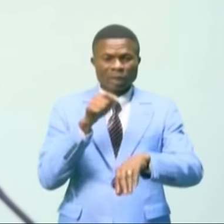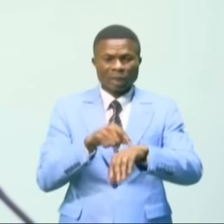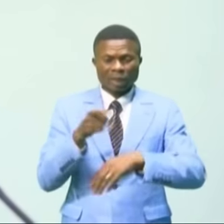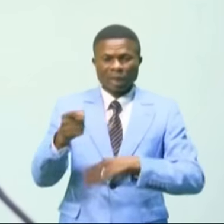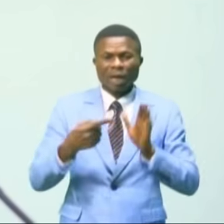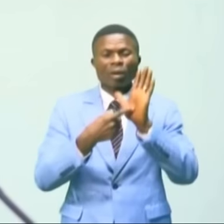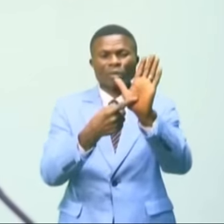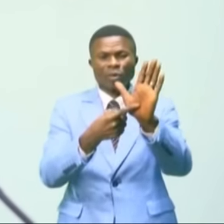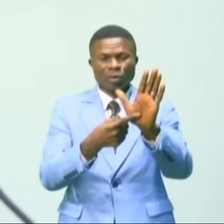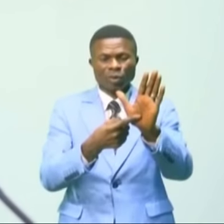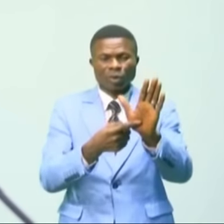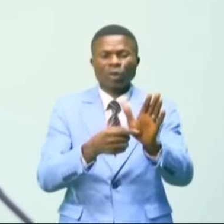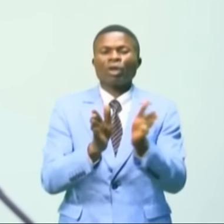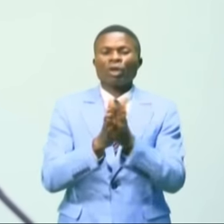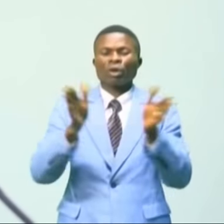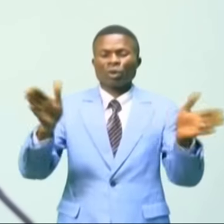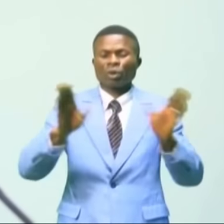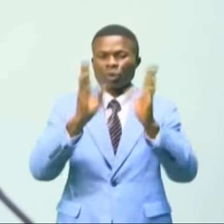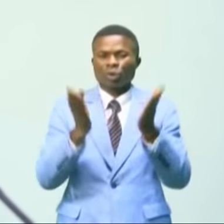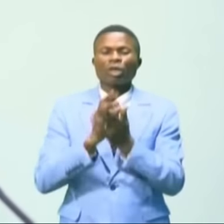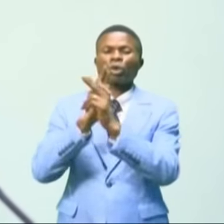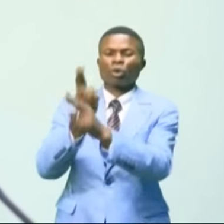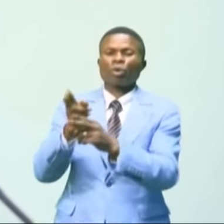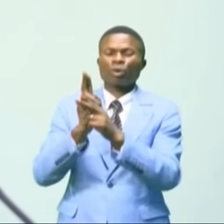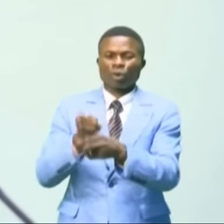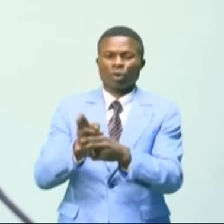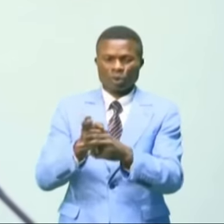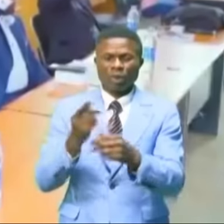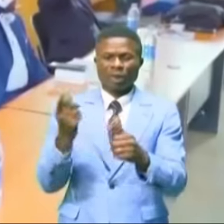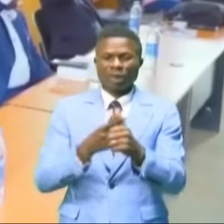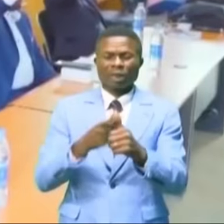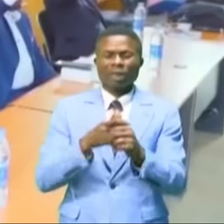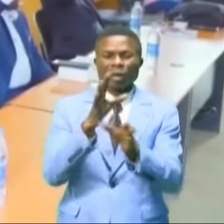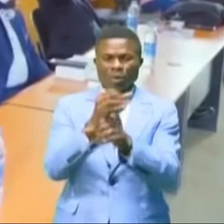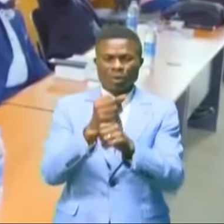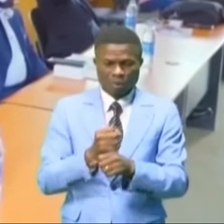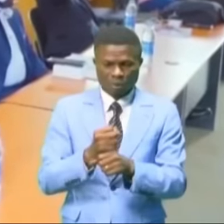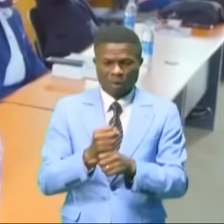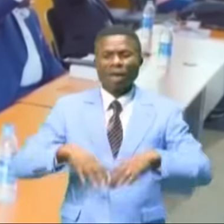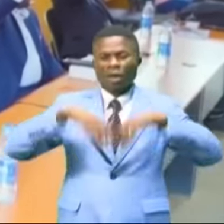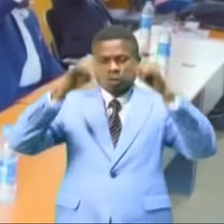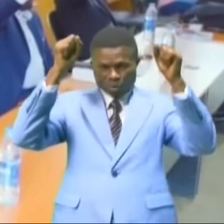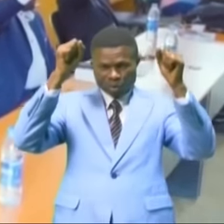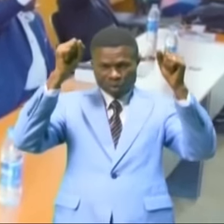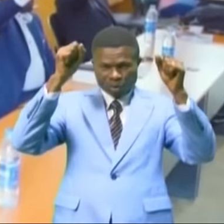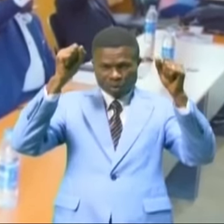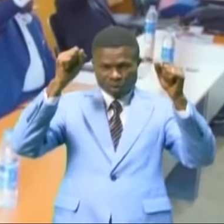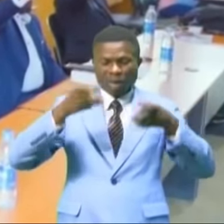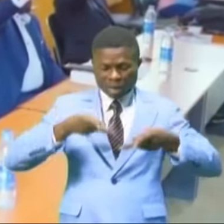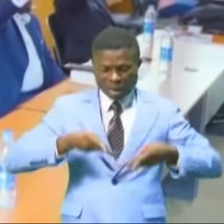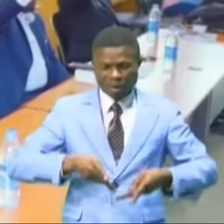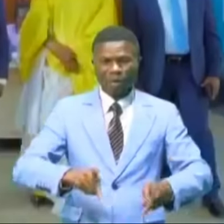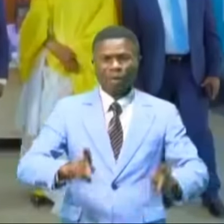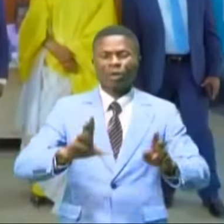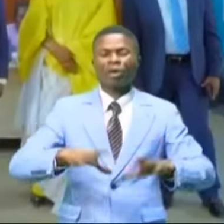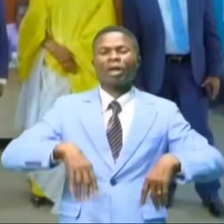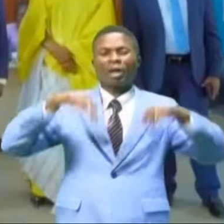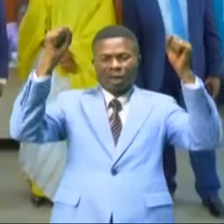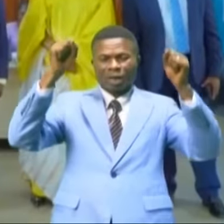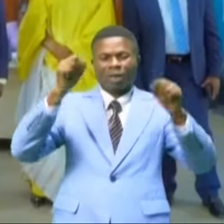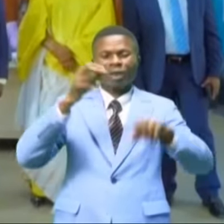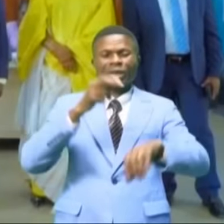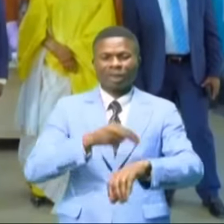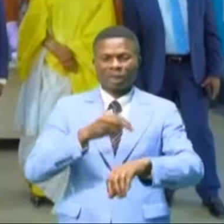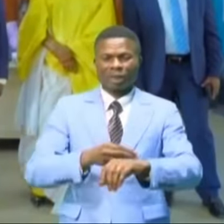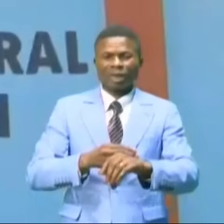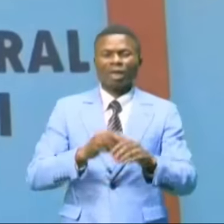présenté à la plénière son rapport qui a d'abord été reçu puis adopté, ce qui a permis la validation des mandats de